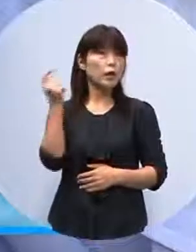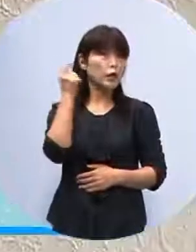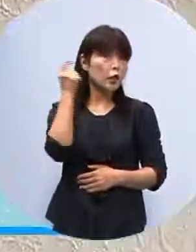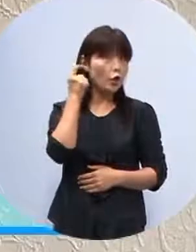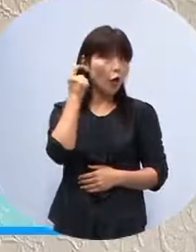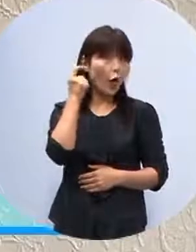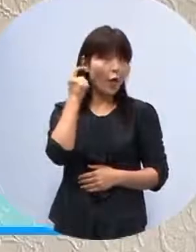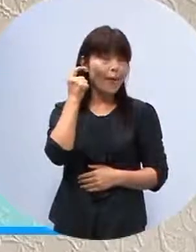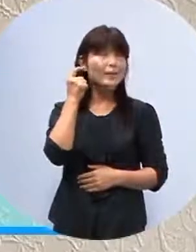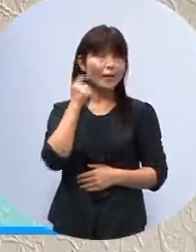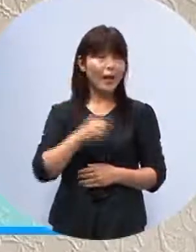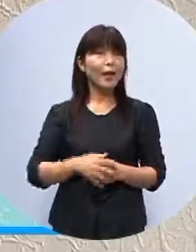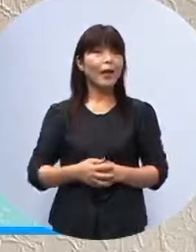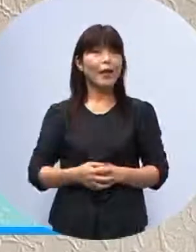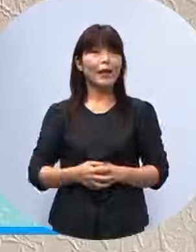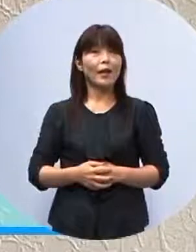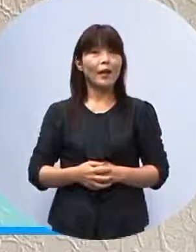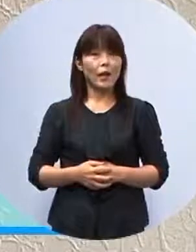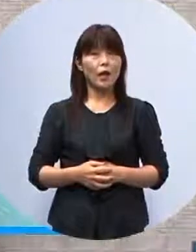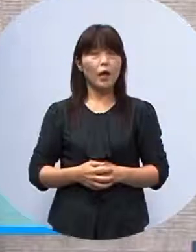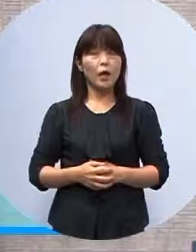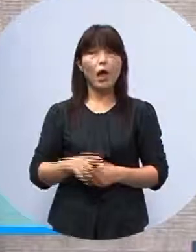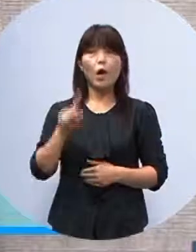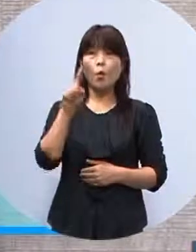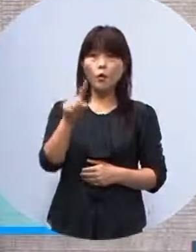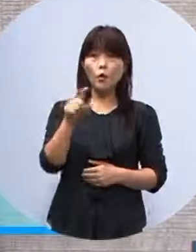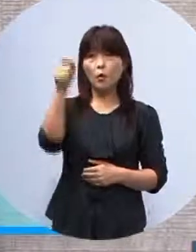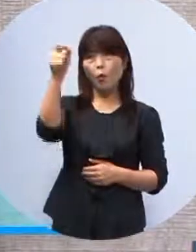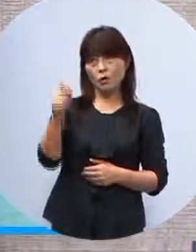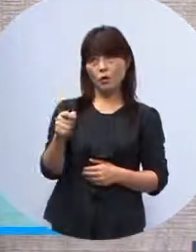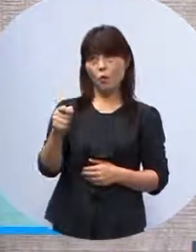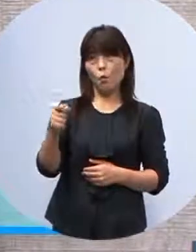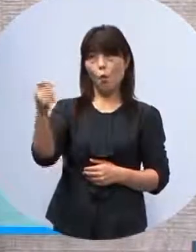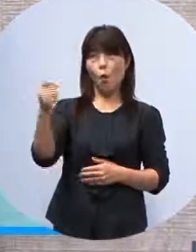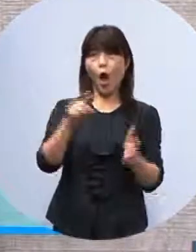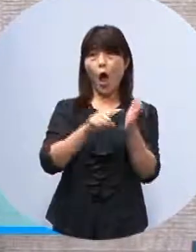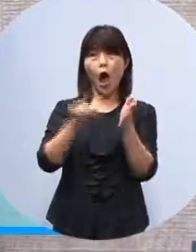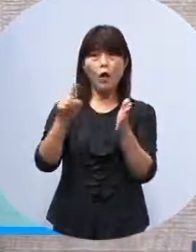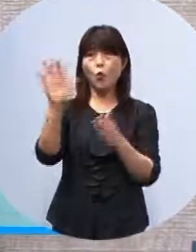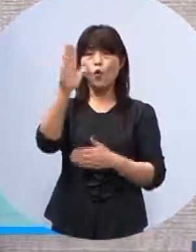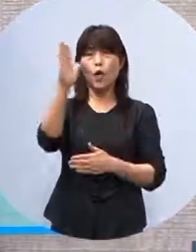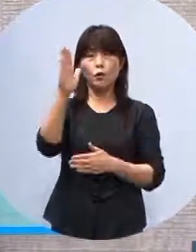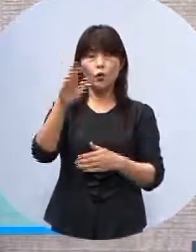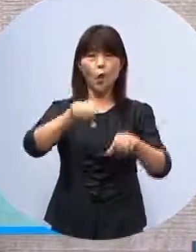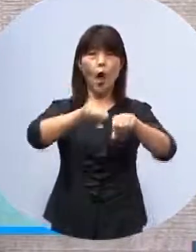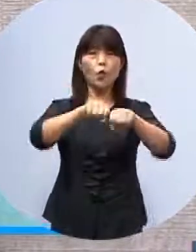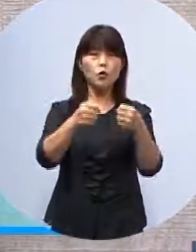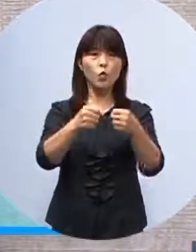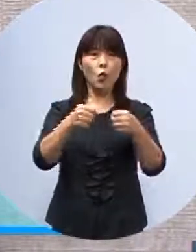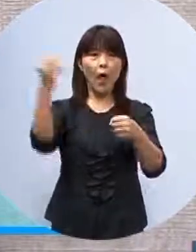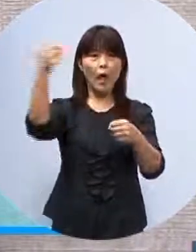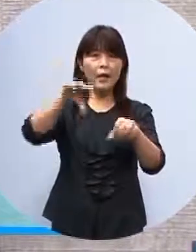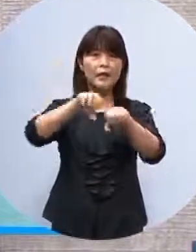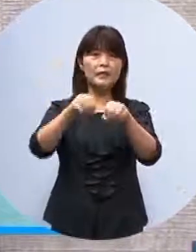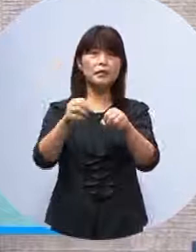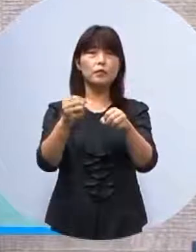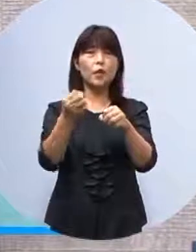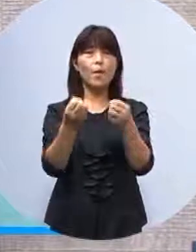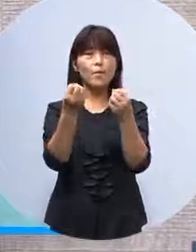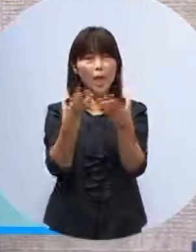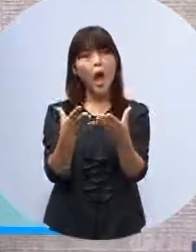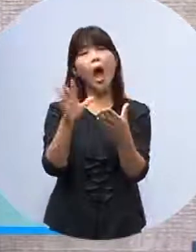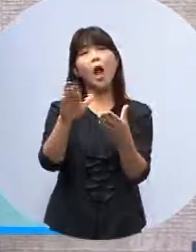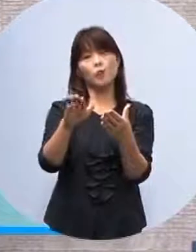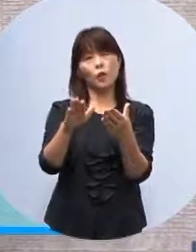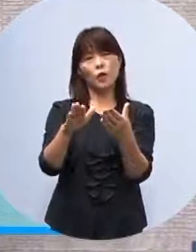大丈夫です。 あ、音が出ましたね。 はい、ボタンを押しても音やランプの反応がない場合は故障や電池切れの可能性がありますので